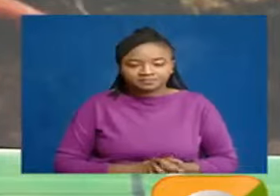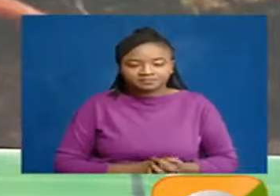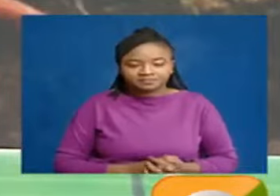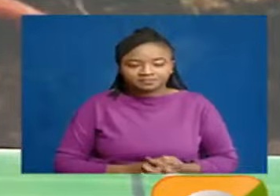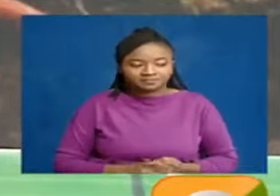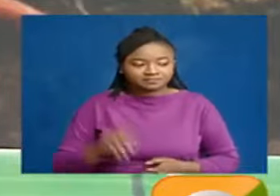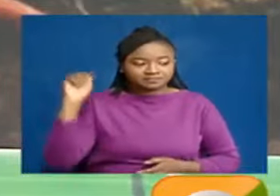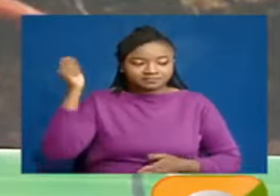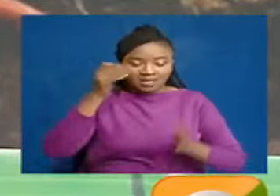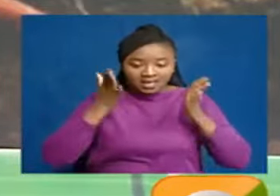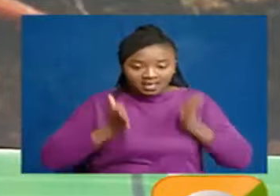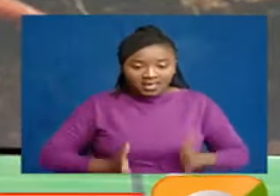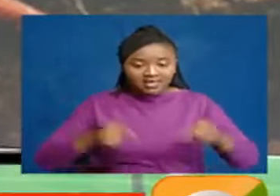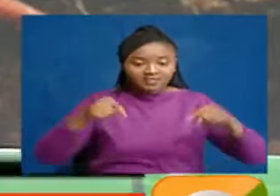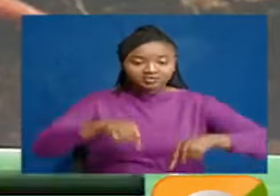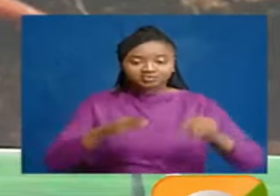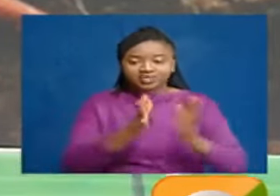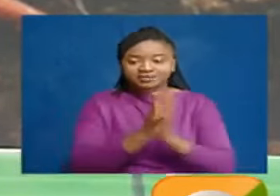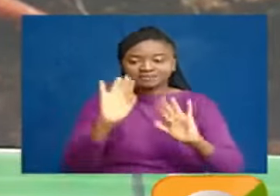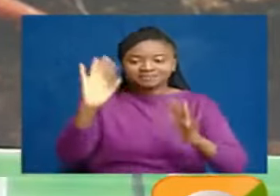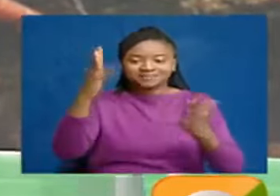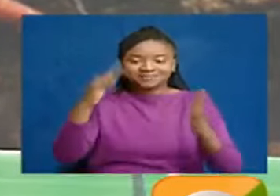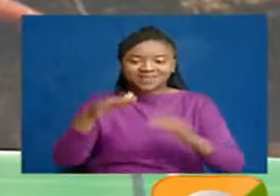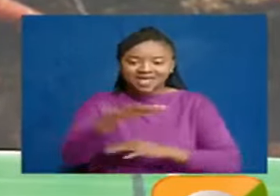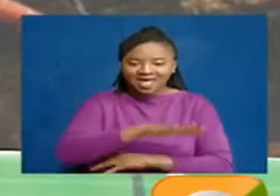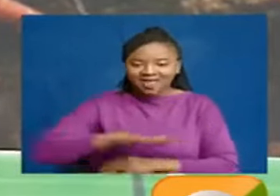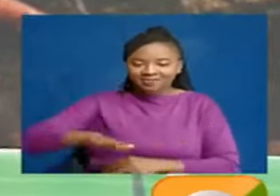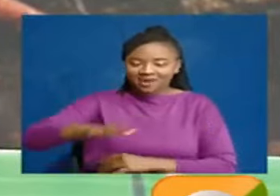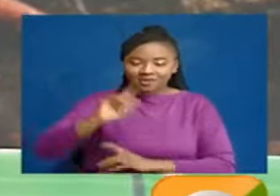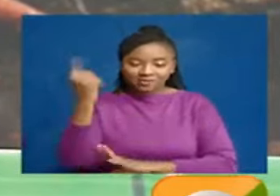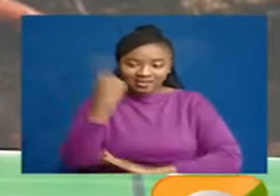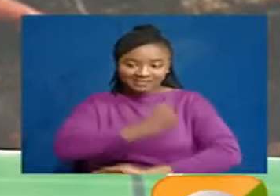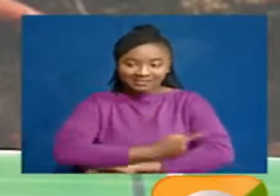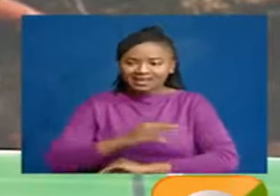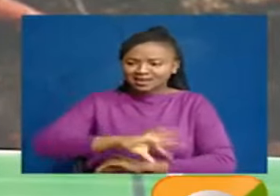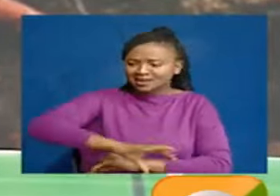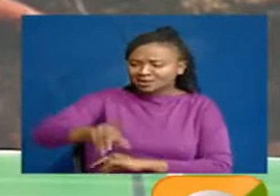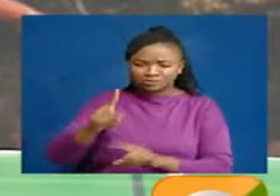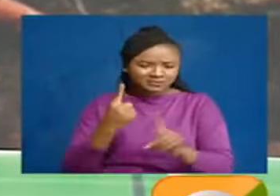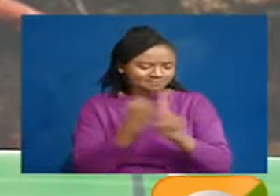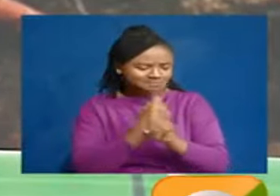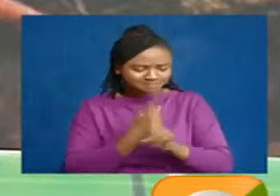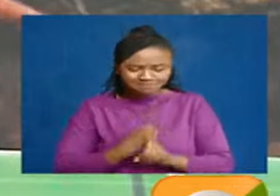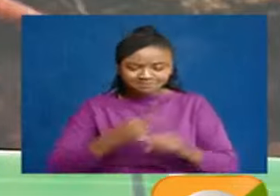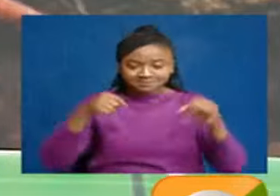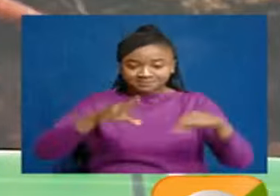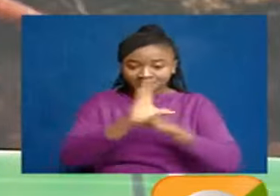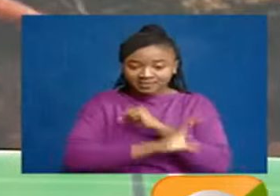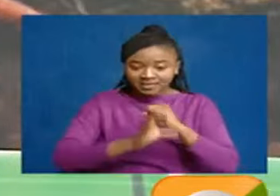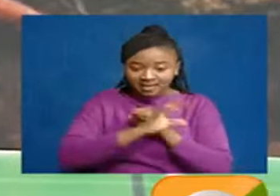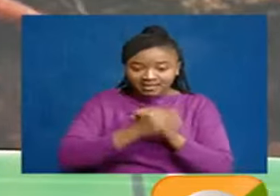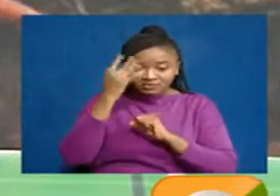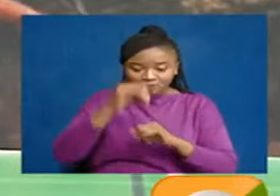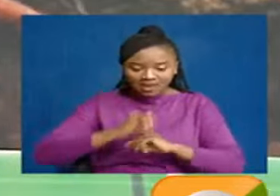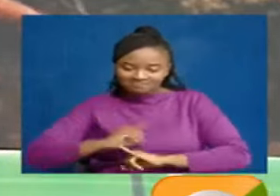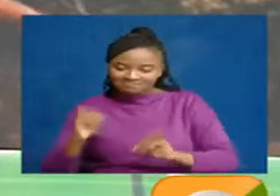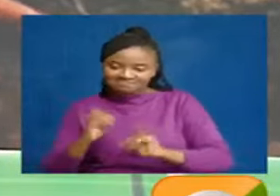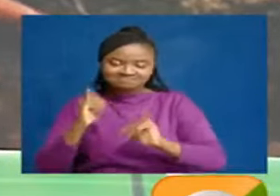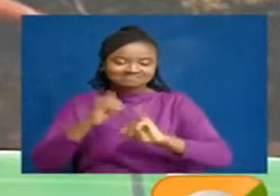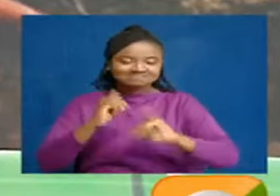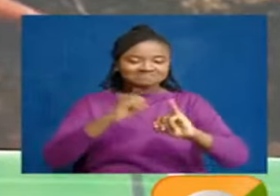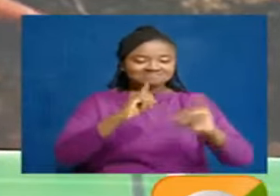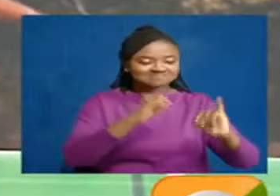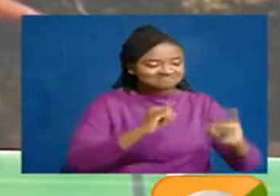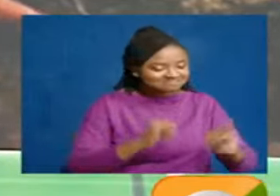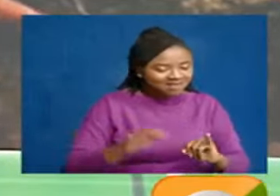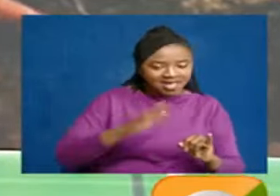Wa Kenya siku ya leo waliadhimisha siku ya mazingira katika kaunti mbalimbali humu nchini kwa kusafisha miji na kupanda miti kama